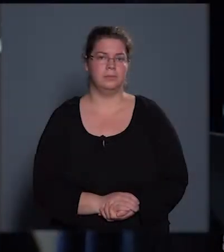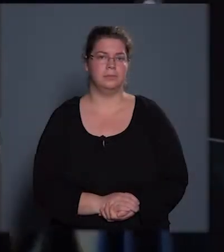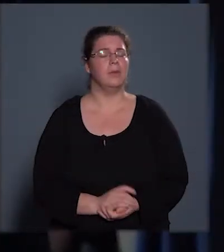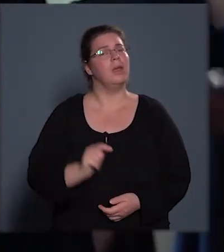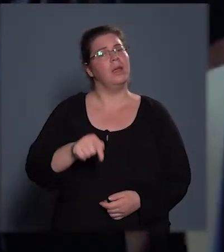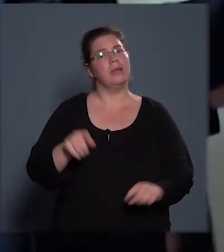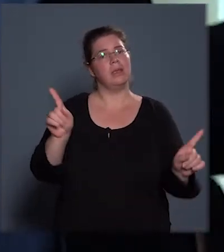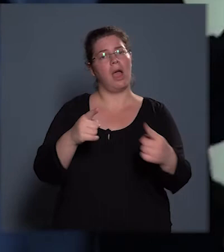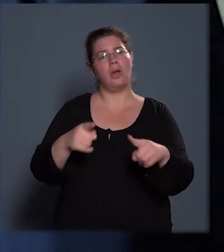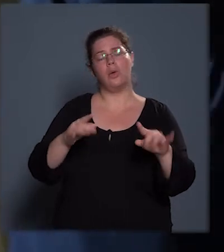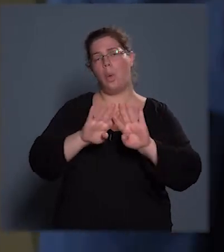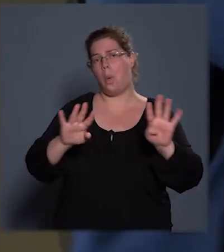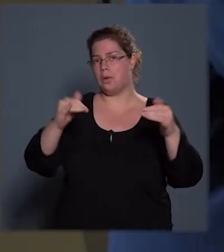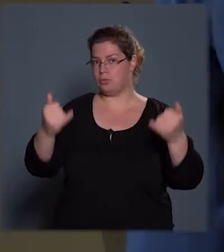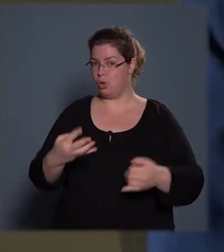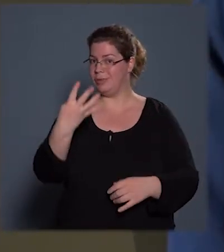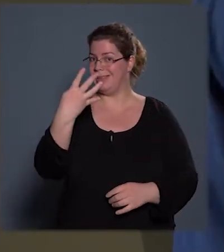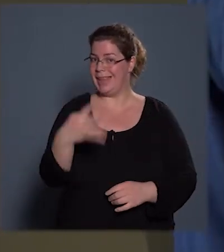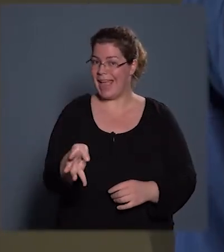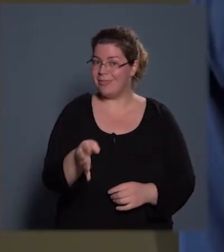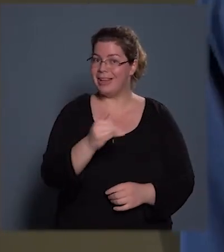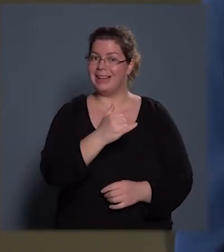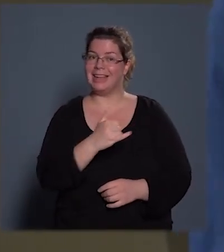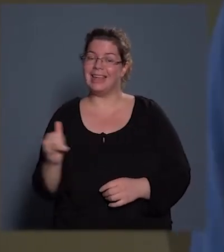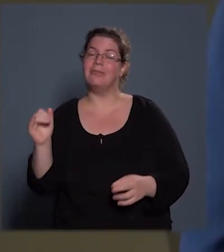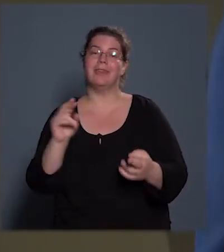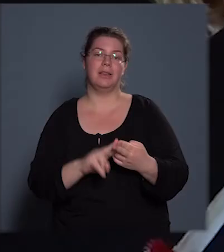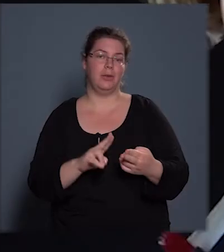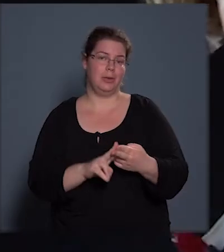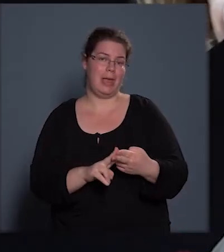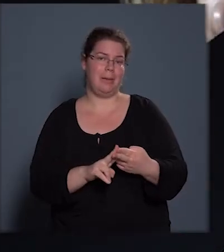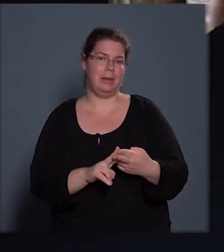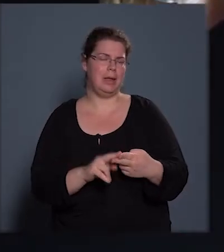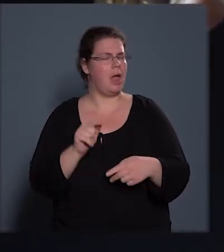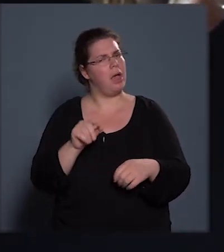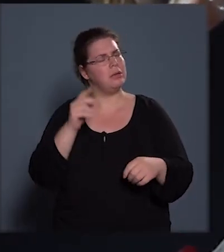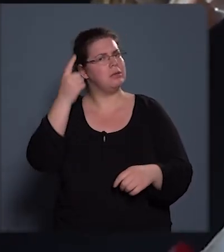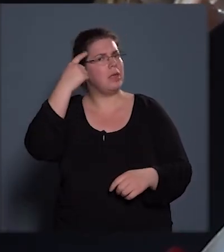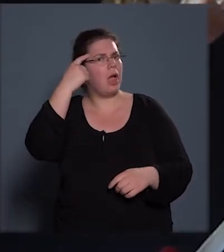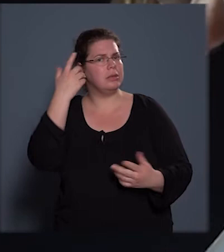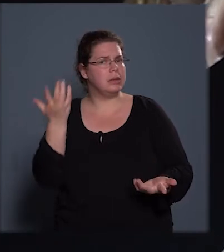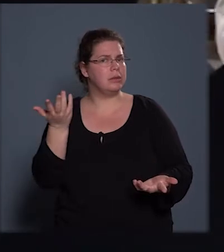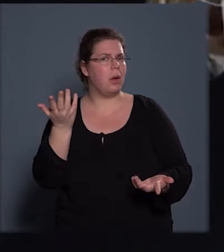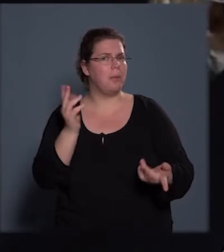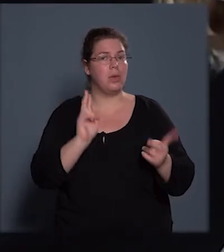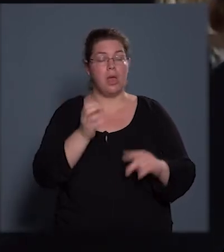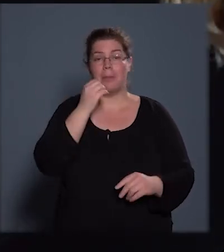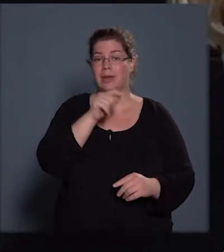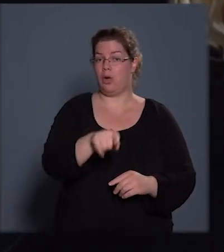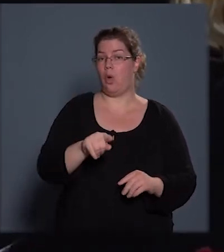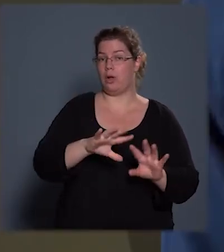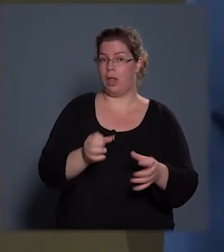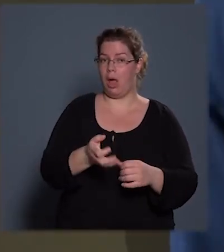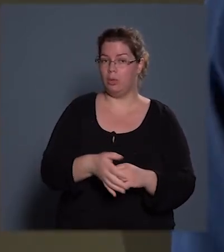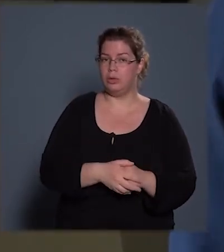ez a kórus most 40. évét ünnepli. Azt gyanítom, hogy amikor ők alakultak,